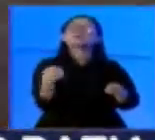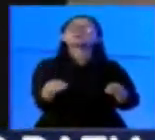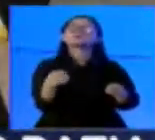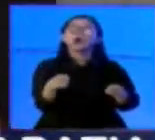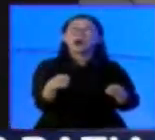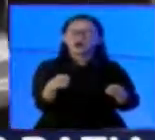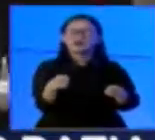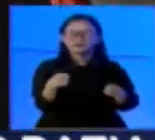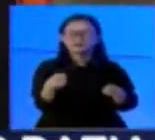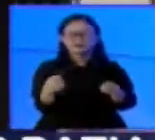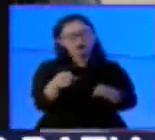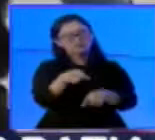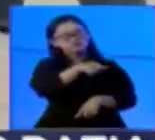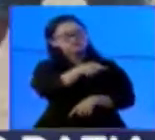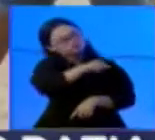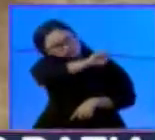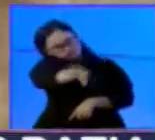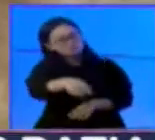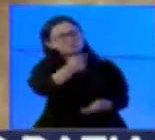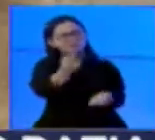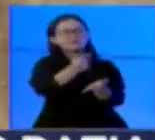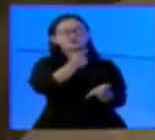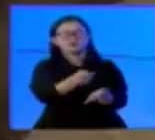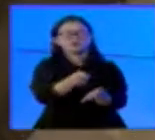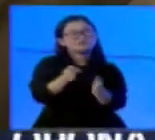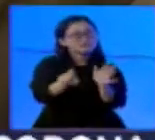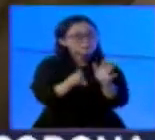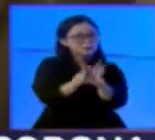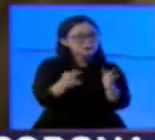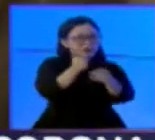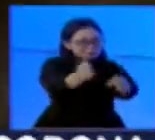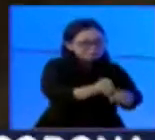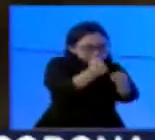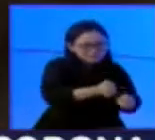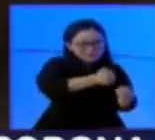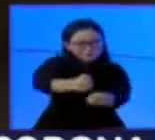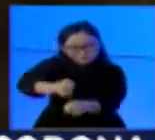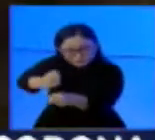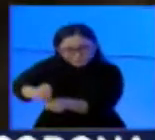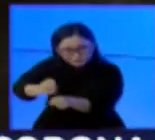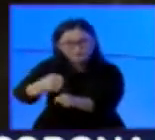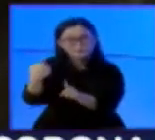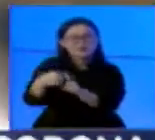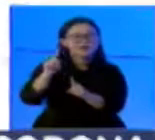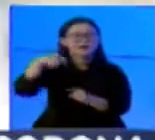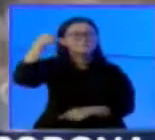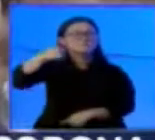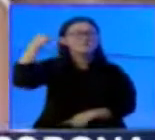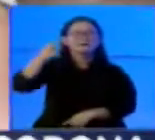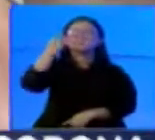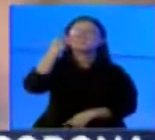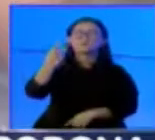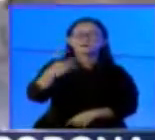namanya. Sanksi sosial berupa menyapu jalan, mengecat trotoar, hingga menonton film edukasi bahaya corona bagi pelanggar. Bapak